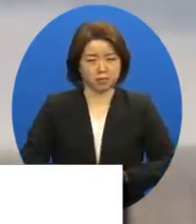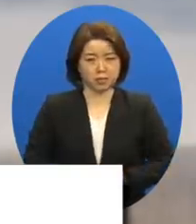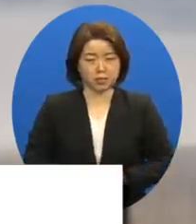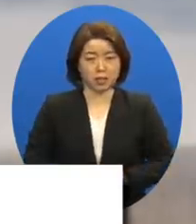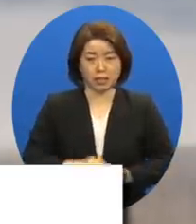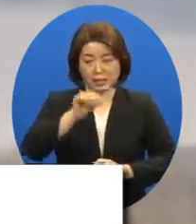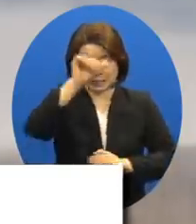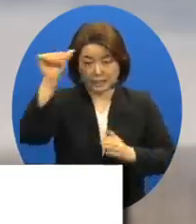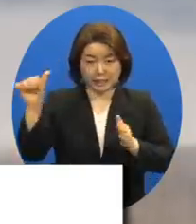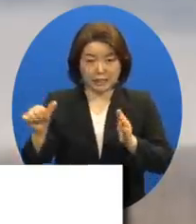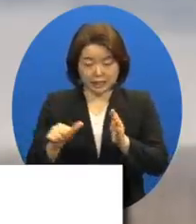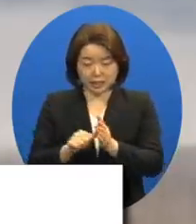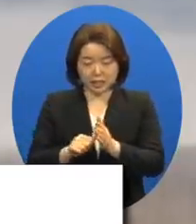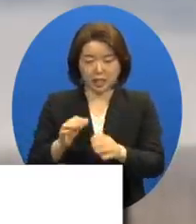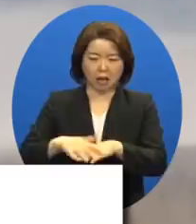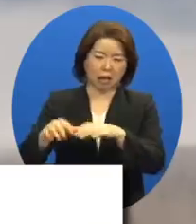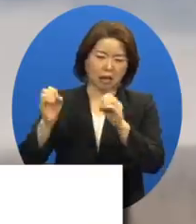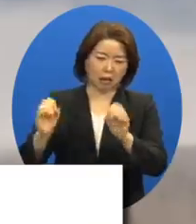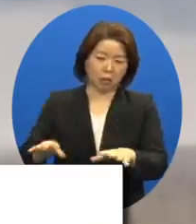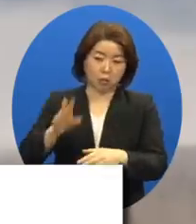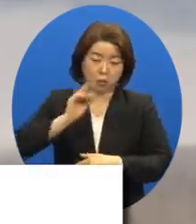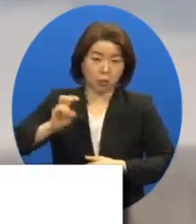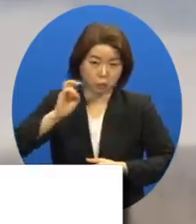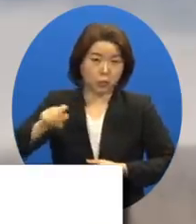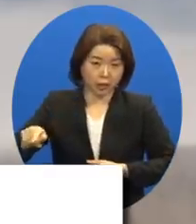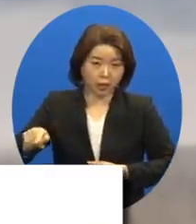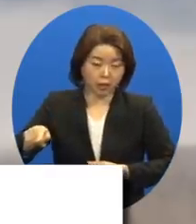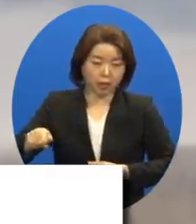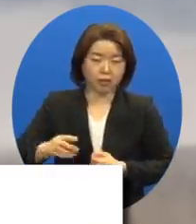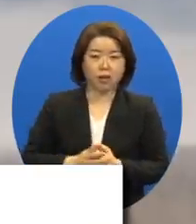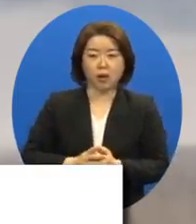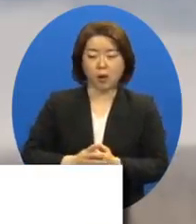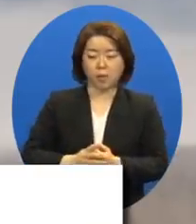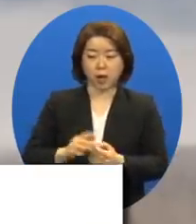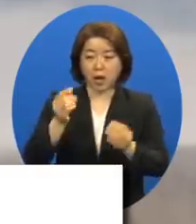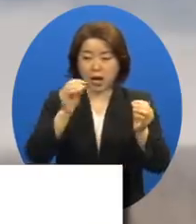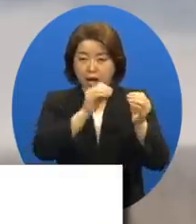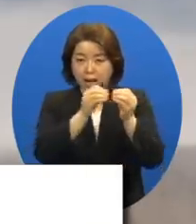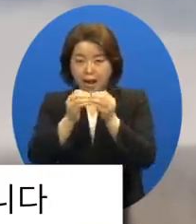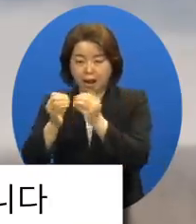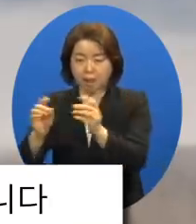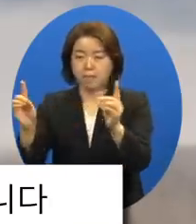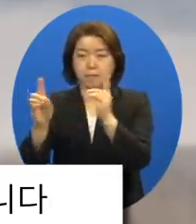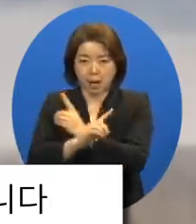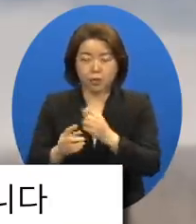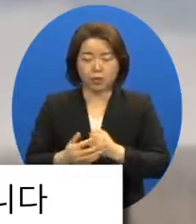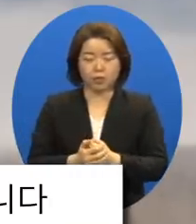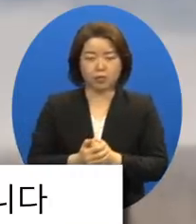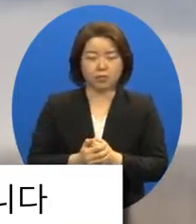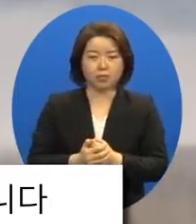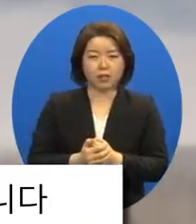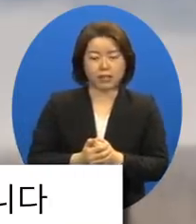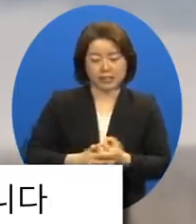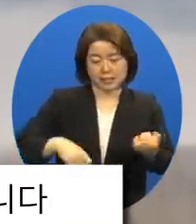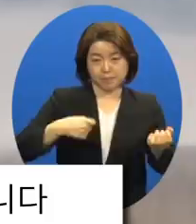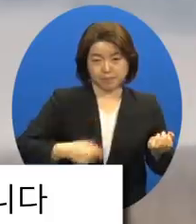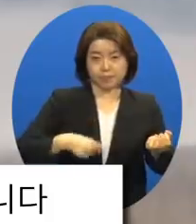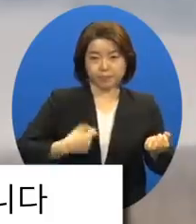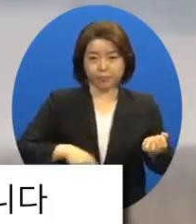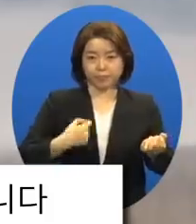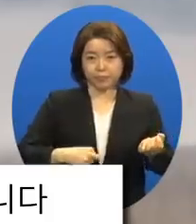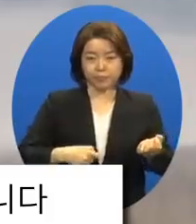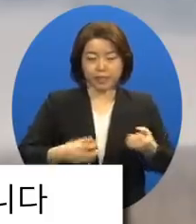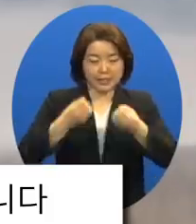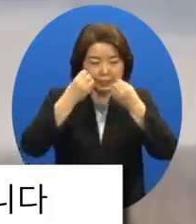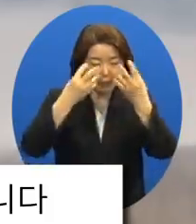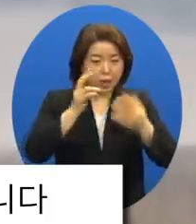인생의 허무를 노래하던 그 곡의 가사를 바꾸어서 통기타로 그들은 전혀